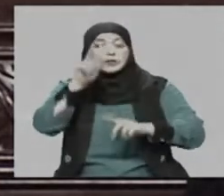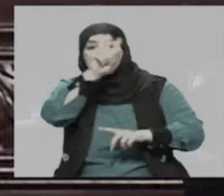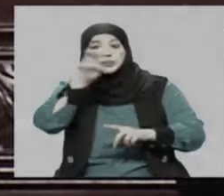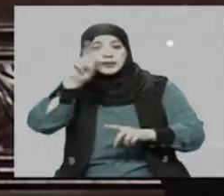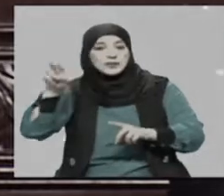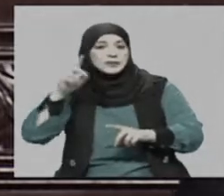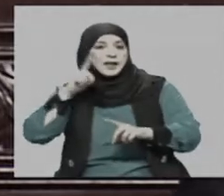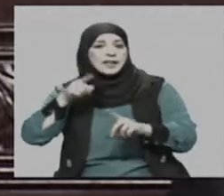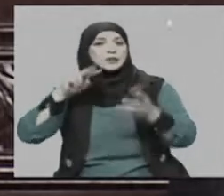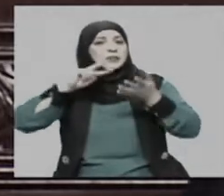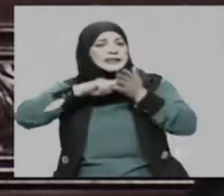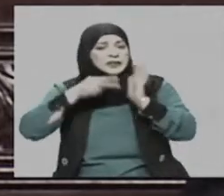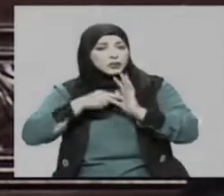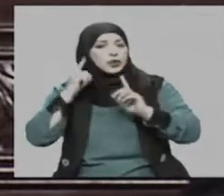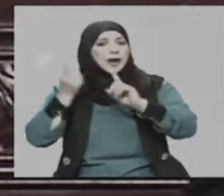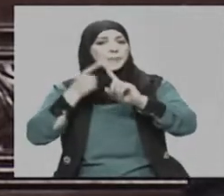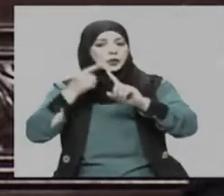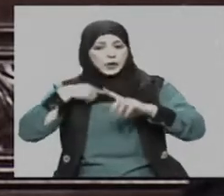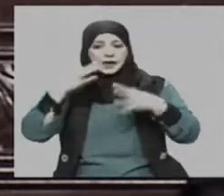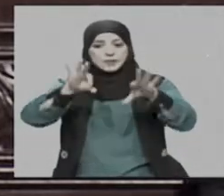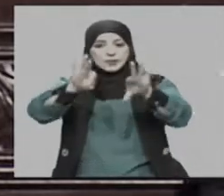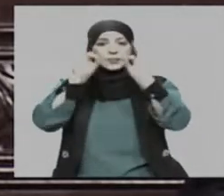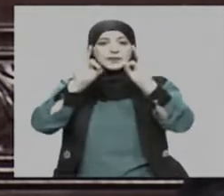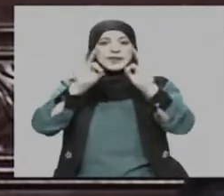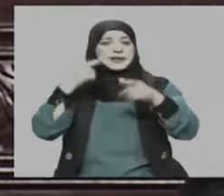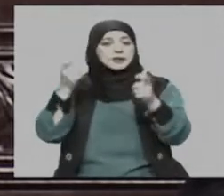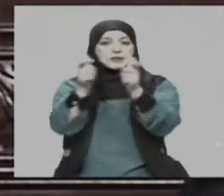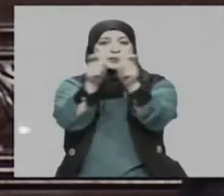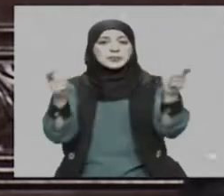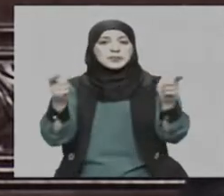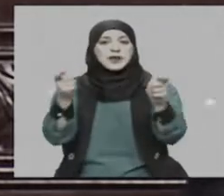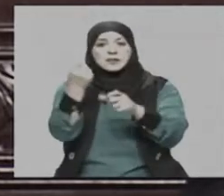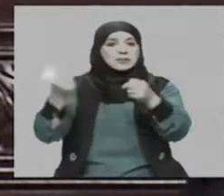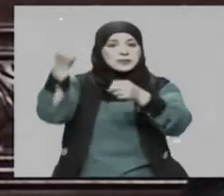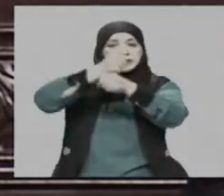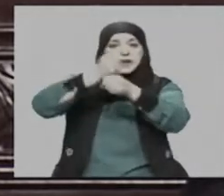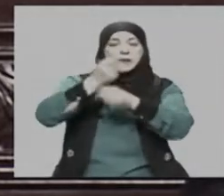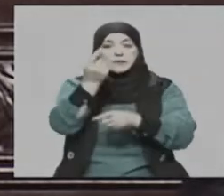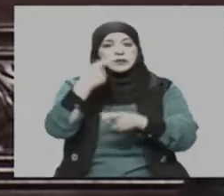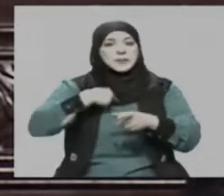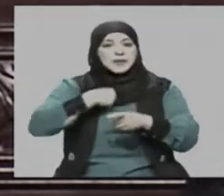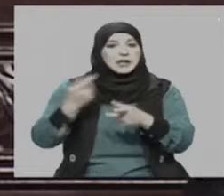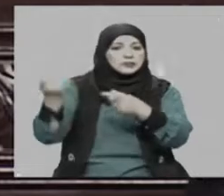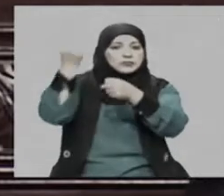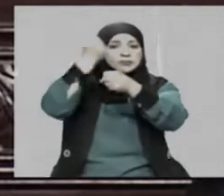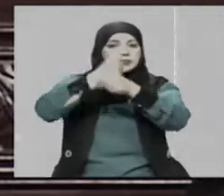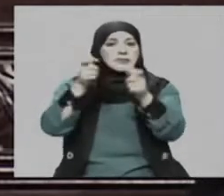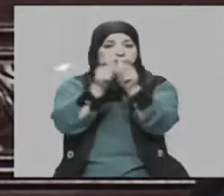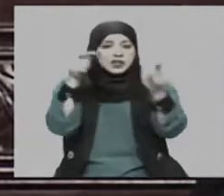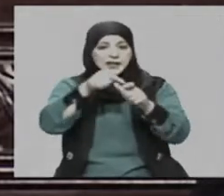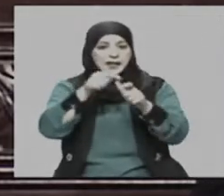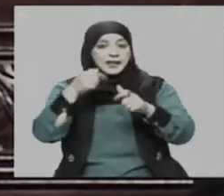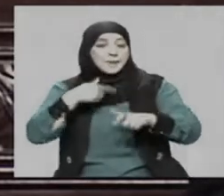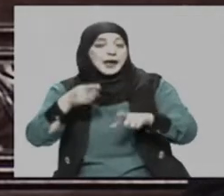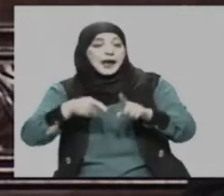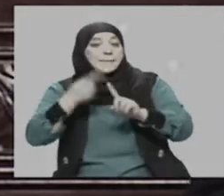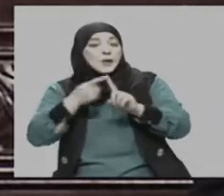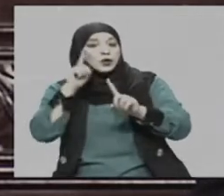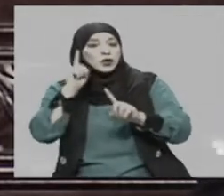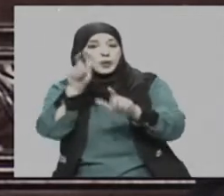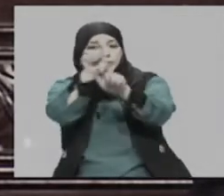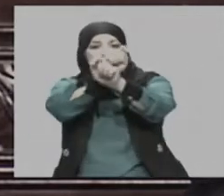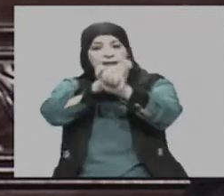والتكنولوجيا وهذا من المجالات اللي اخترت باش تستثمر فيهم الفلوس واللي بيه الفايدة هو مدى التزام المؤسسات